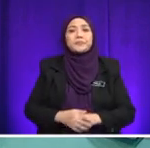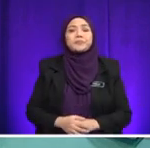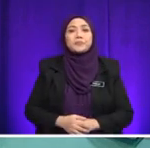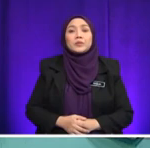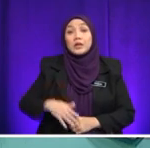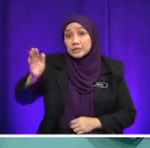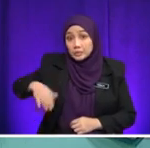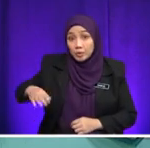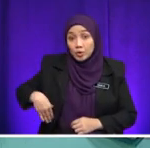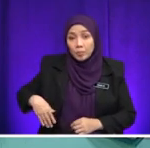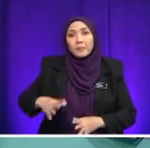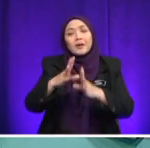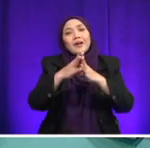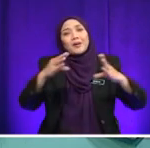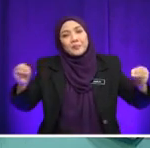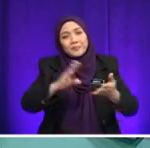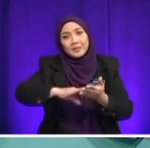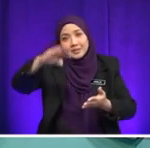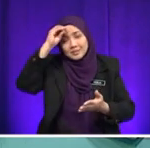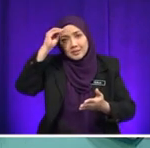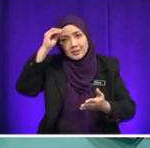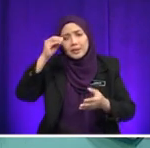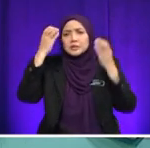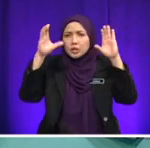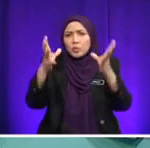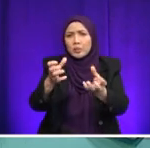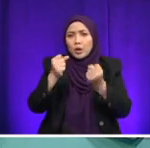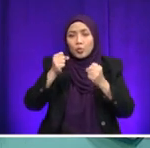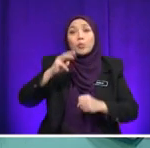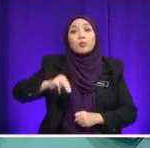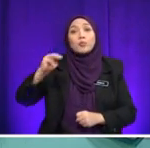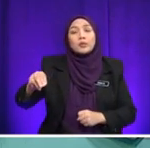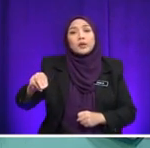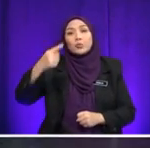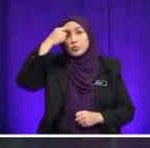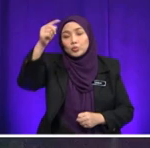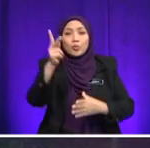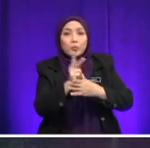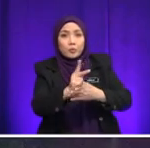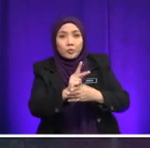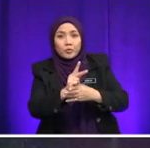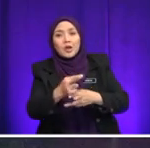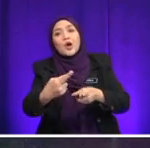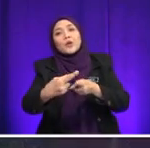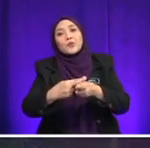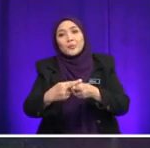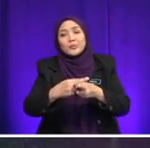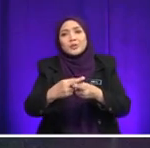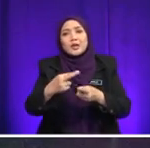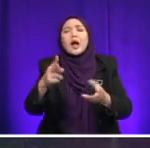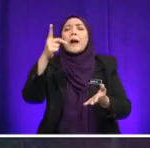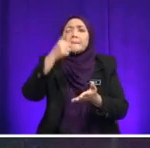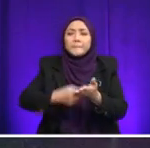tamat kan Cece gua minta kepada murid-murid di atas kalian untuk berfungsikan rumusan apa yang mereka pelajari